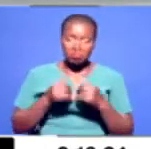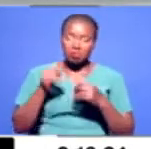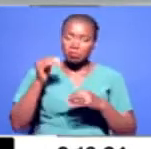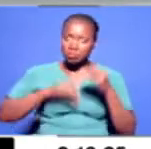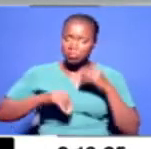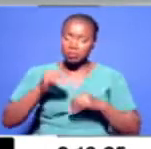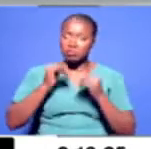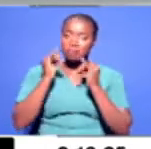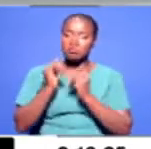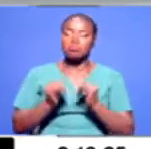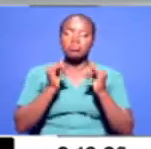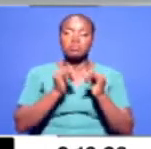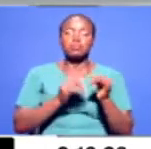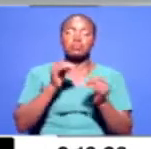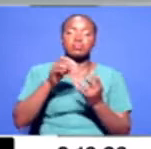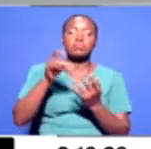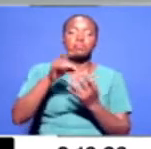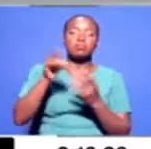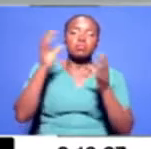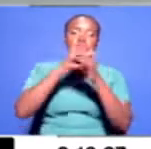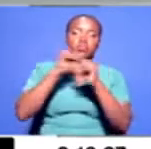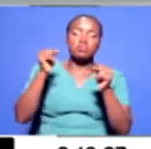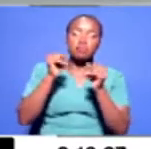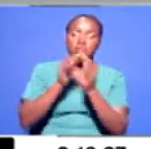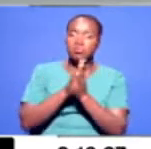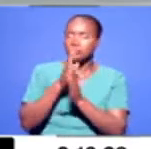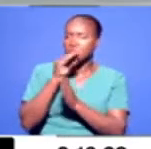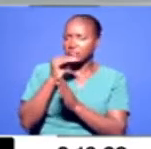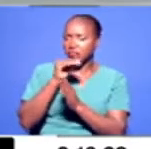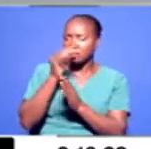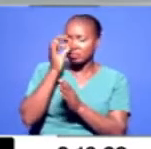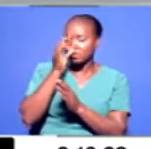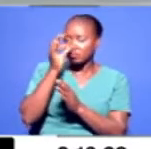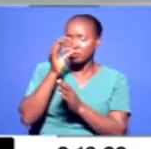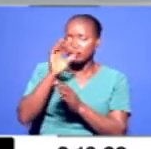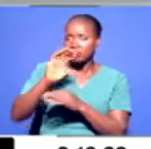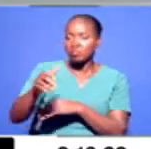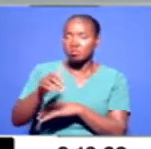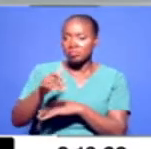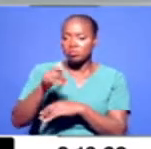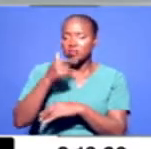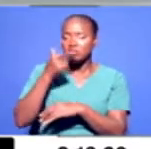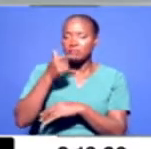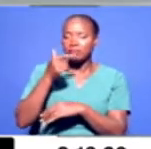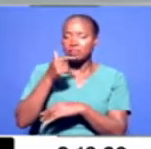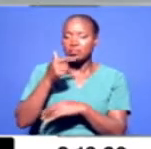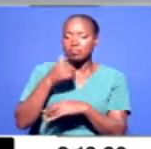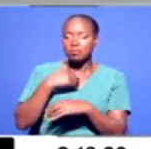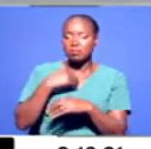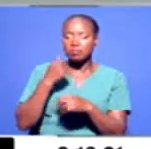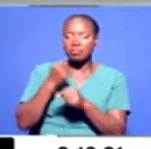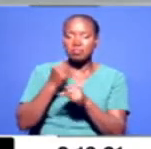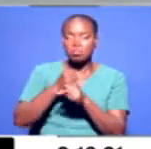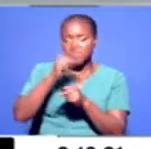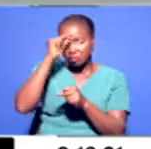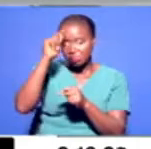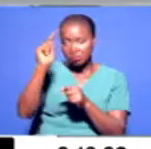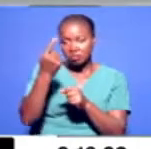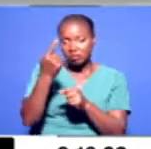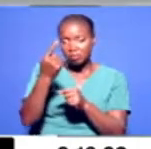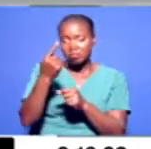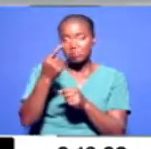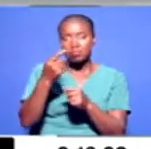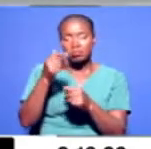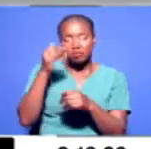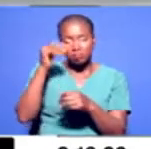president. Speaking in Nyeri County while on a campaign tour, Raila said having served in the government once, he has